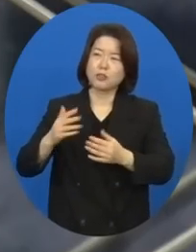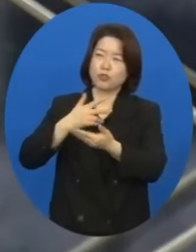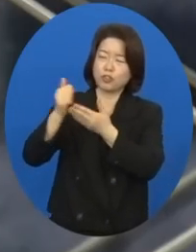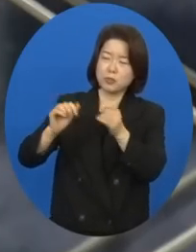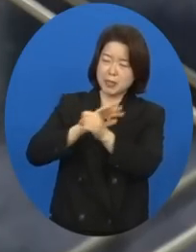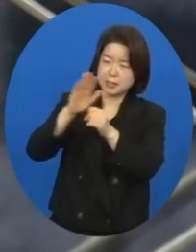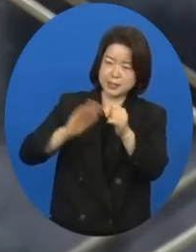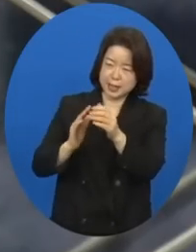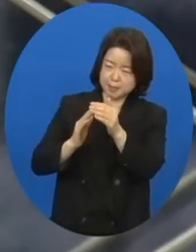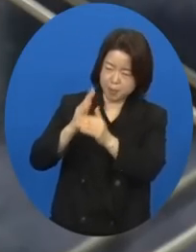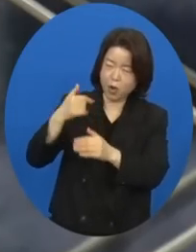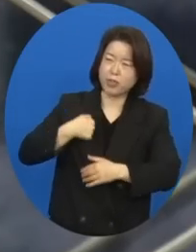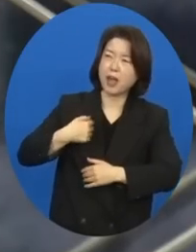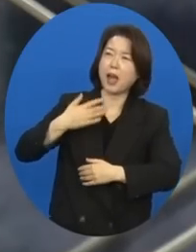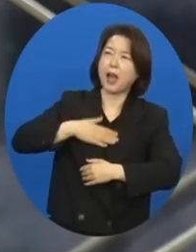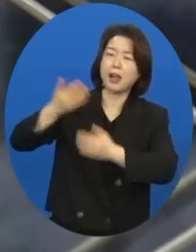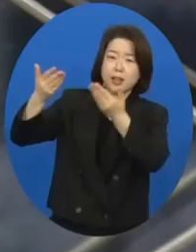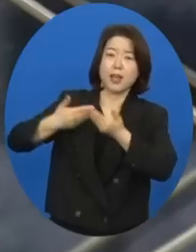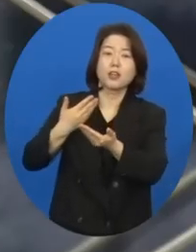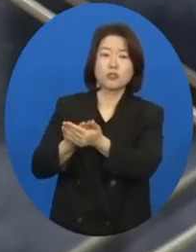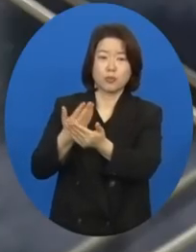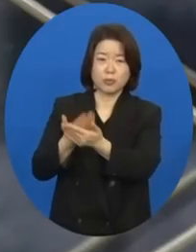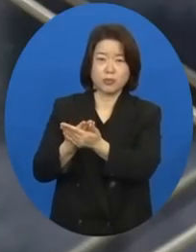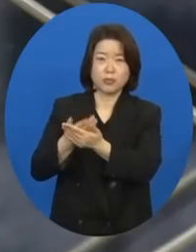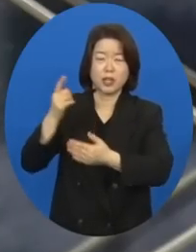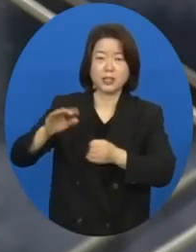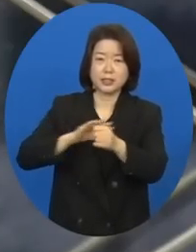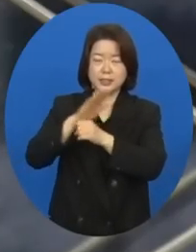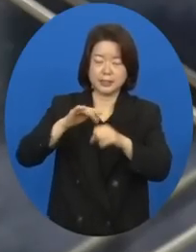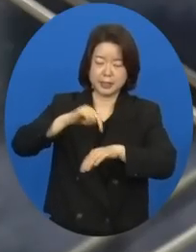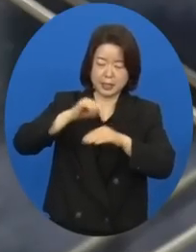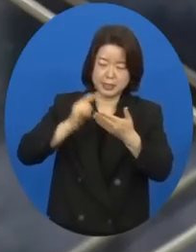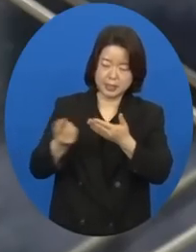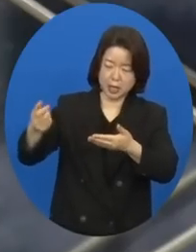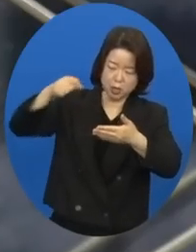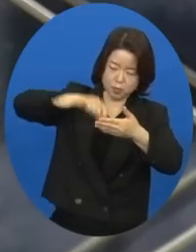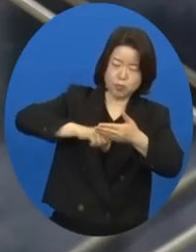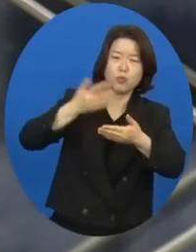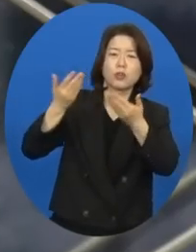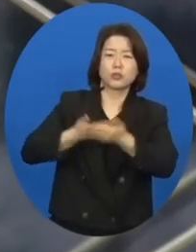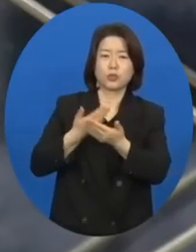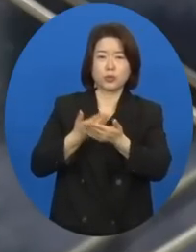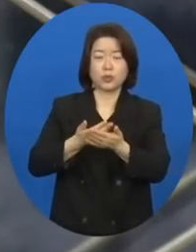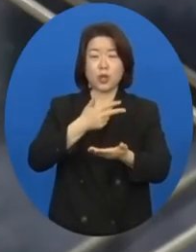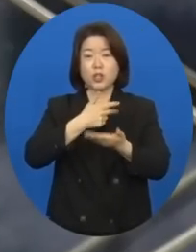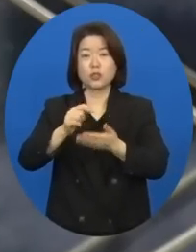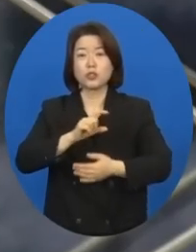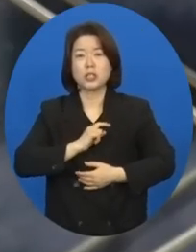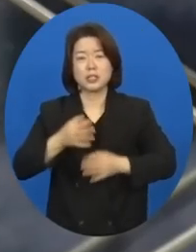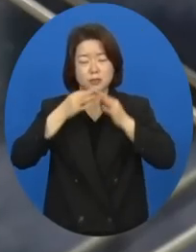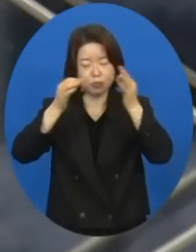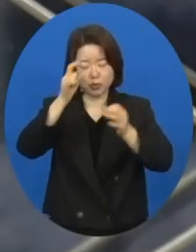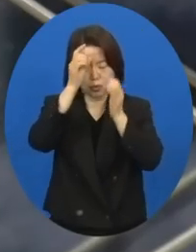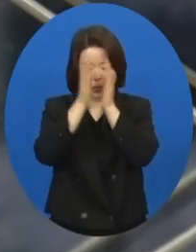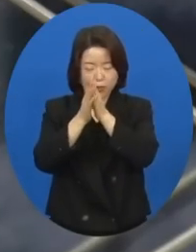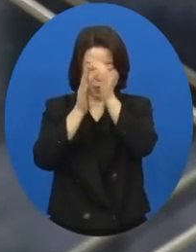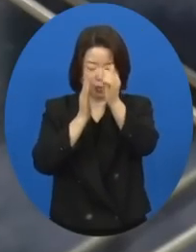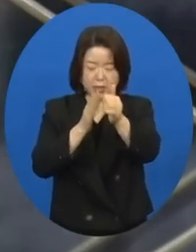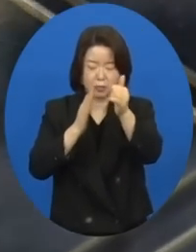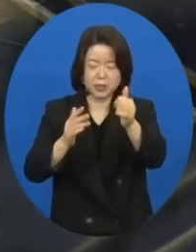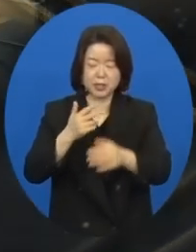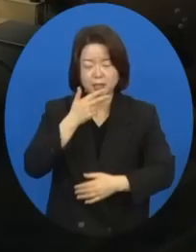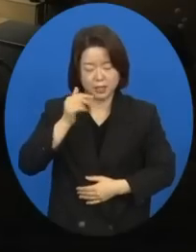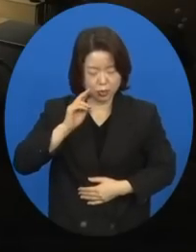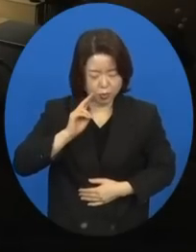사랑을 나로 알게 하여 주시옵소서. 그 사랑을 내 심령에 부어주시옵소서. 우리 주님의 이름 한번 부르짖고 합심하여 기도합니다.